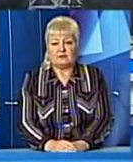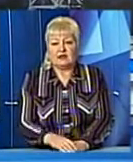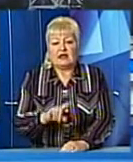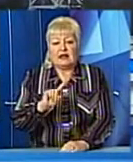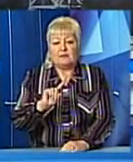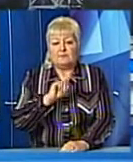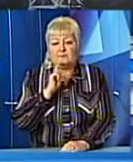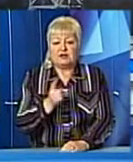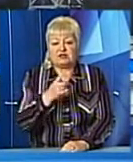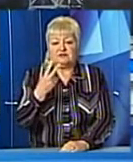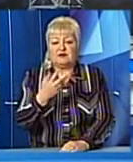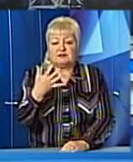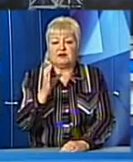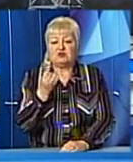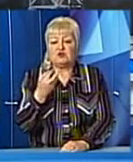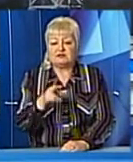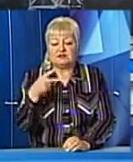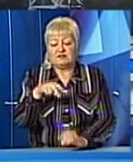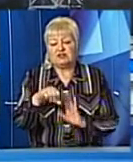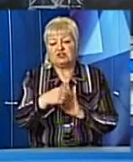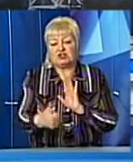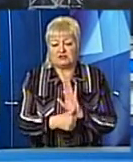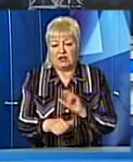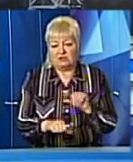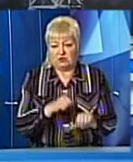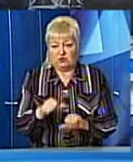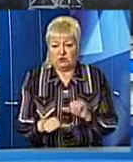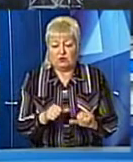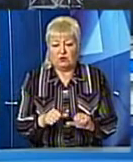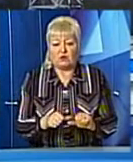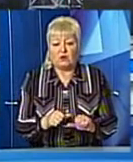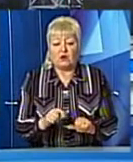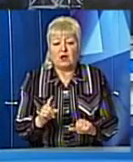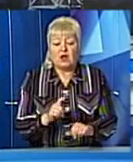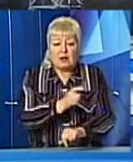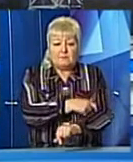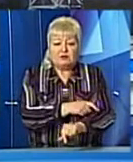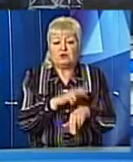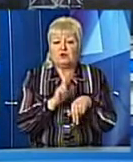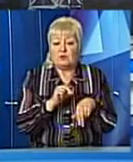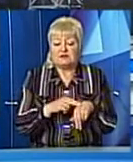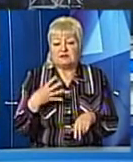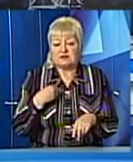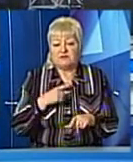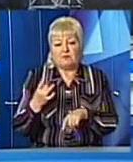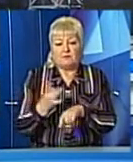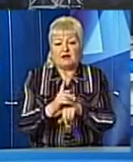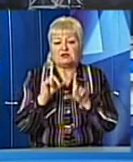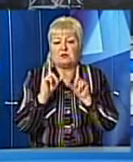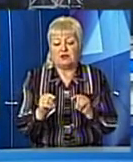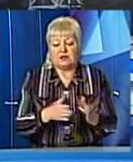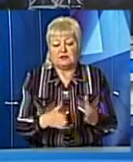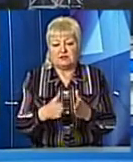Перша річниця 25 січня 2016 року патрульні поліцейські Львова вперше виїхали на дороги державного